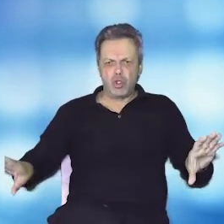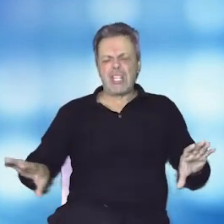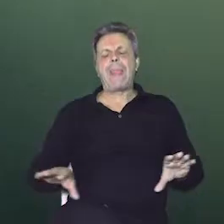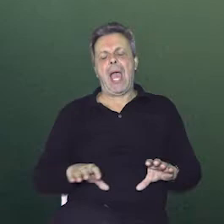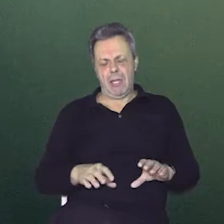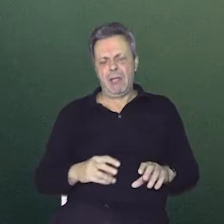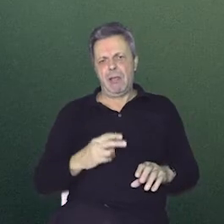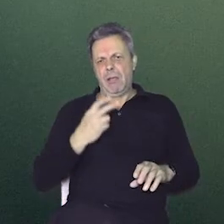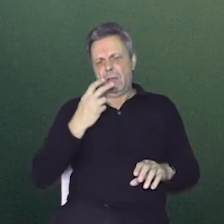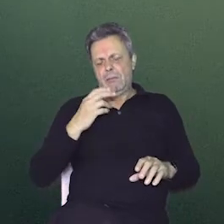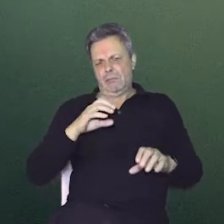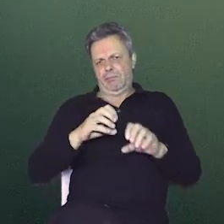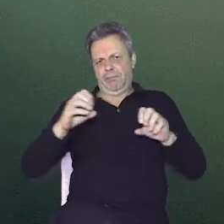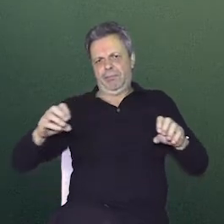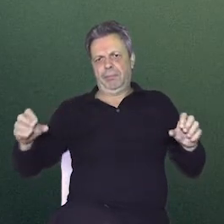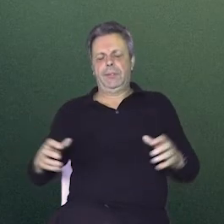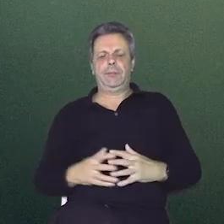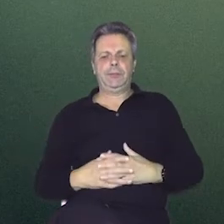radioaktivnosti.